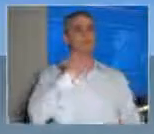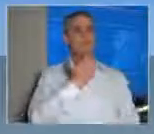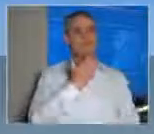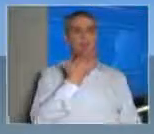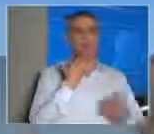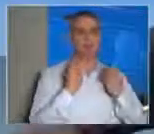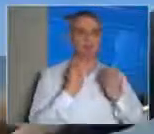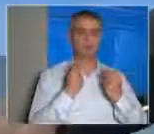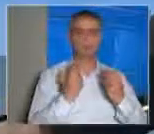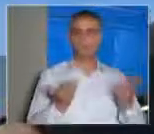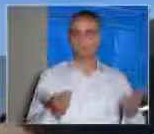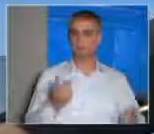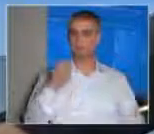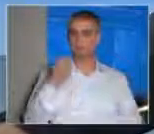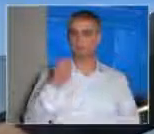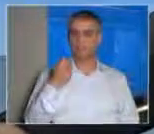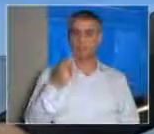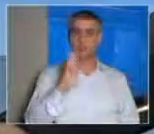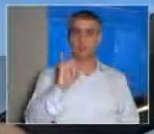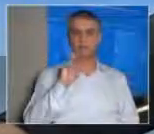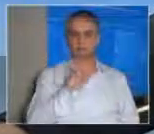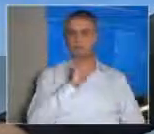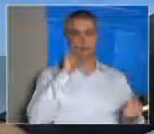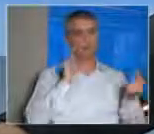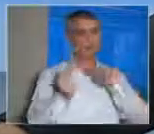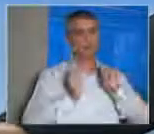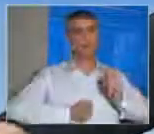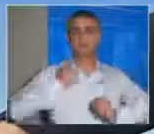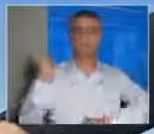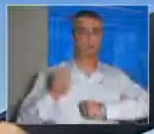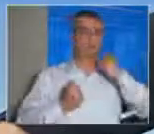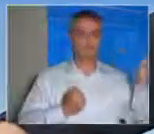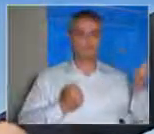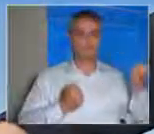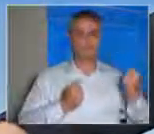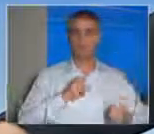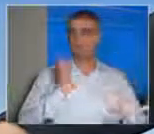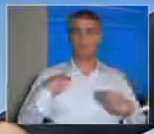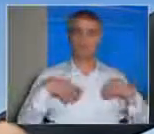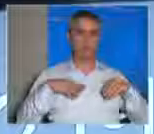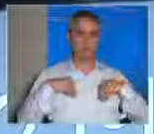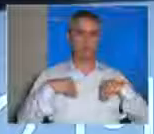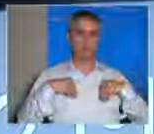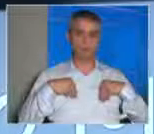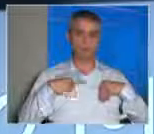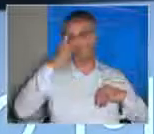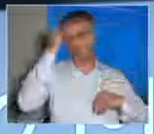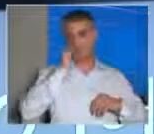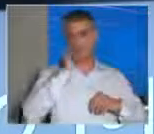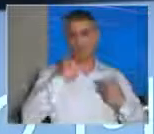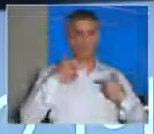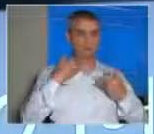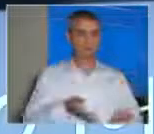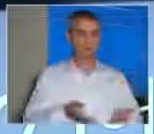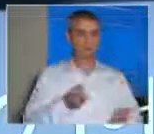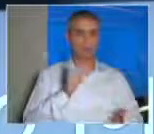תודה רבה. תראה, גיל ביילי, נדמה לי שזה שורש המחלוקת בין שמאל ובין ימין. כלומר, מצד אחד כולנו מסכימים ש... הערבים לא רוצים אותנו כאן,